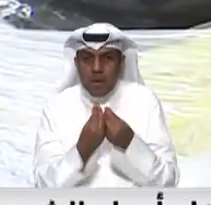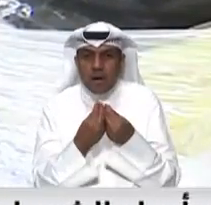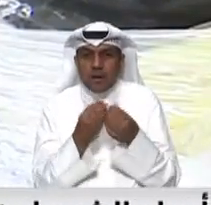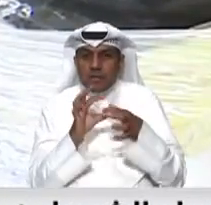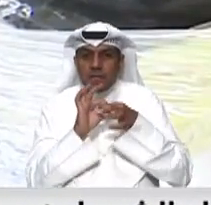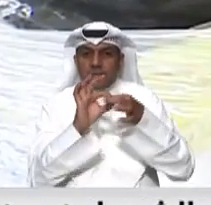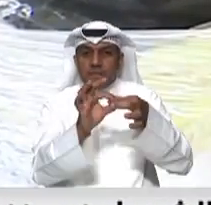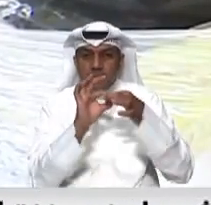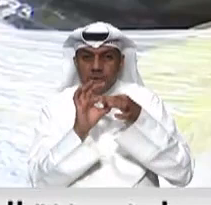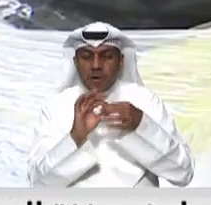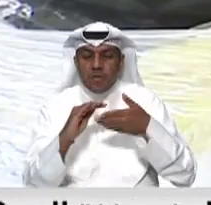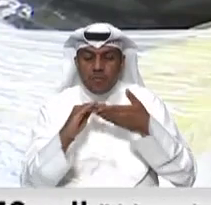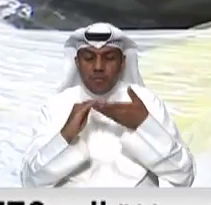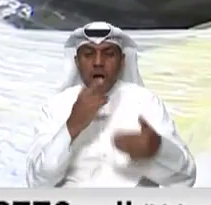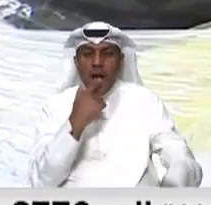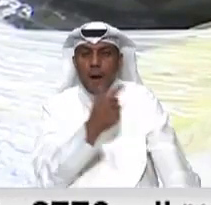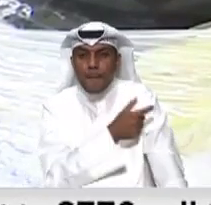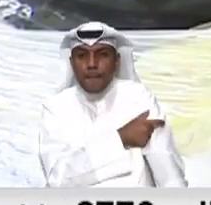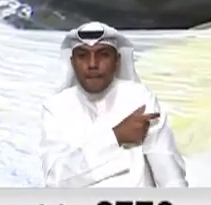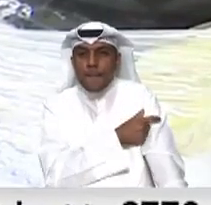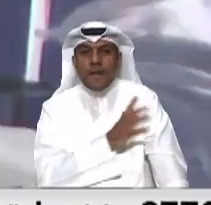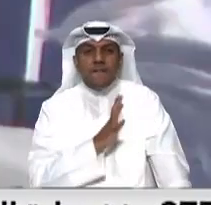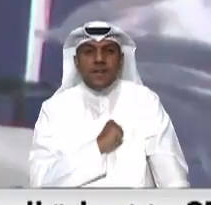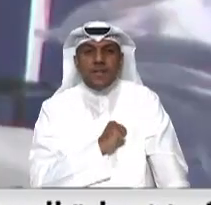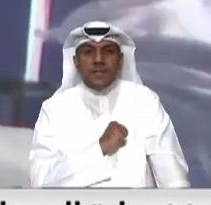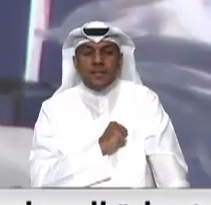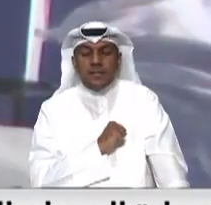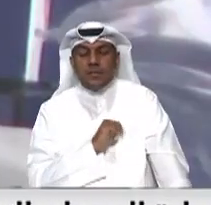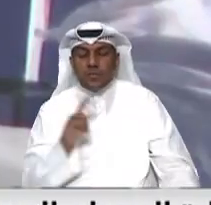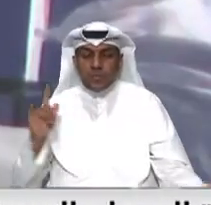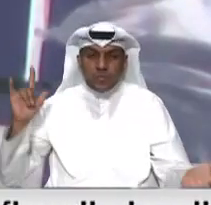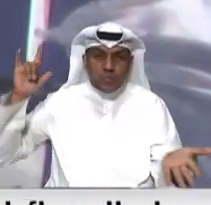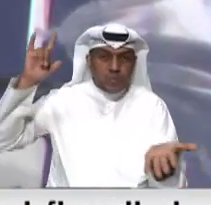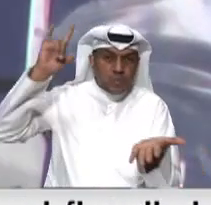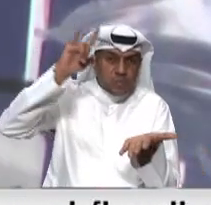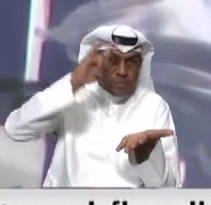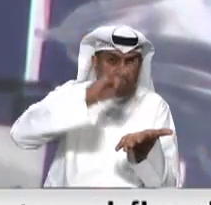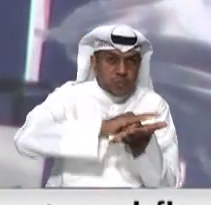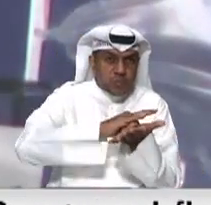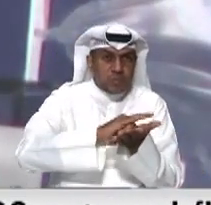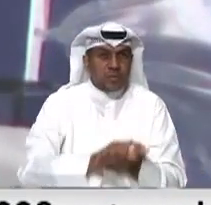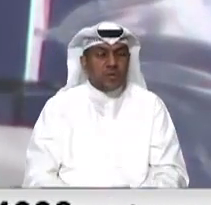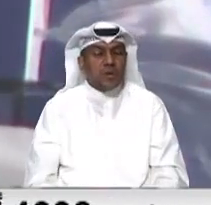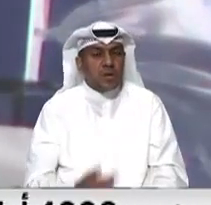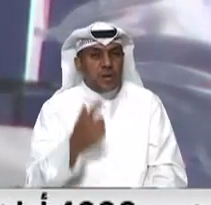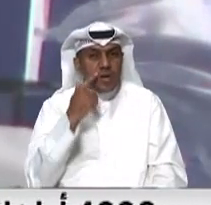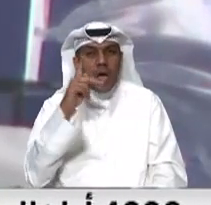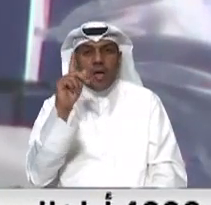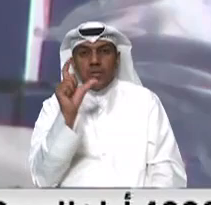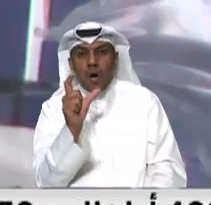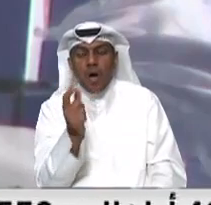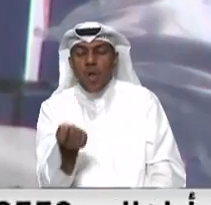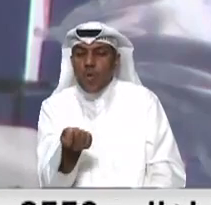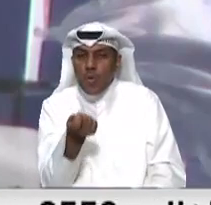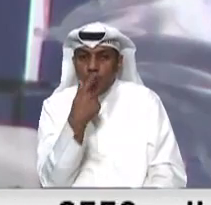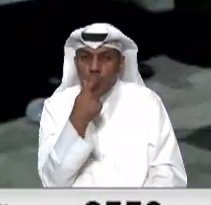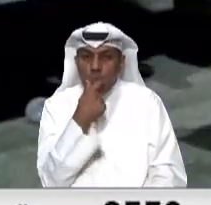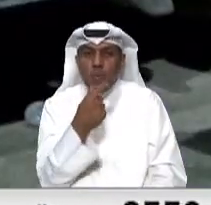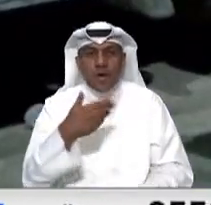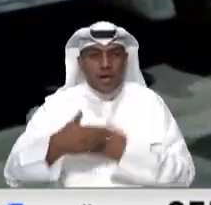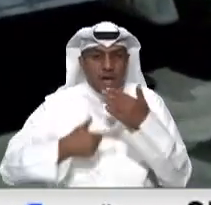المساعدات الطارئة عبر الجسر الجوي والتي ضمت أطنان من الأدوية والمستلزمات